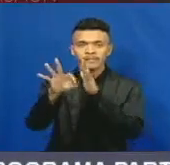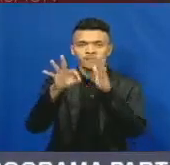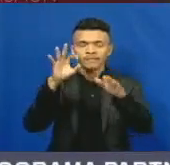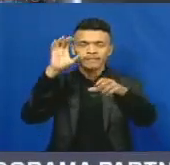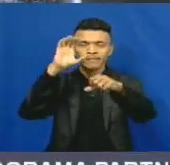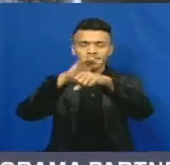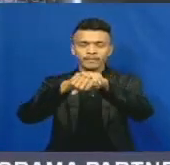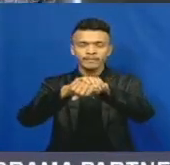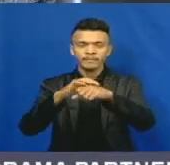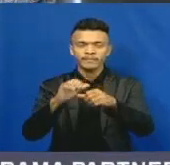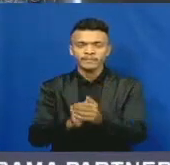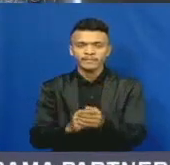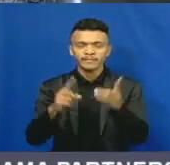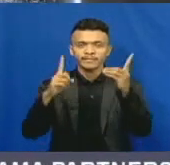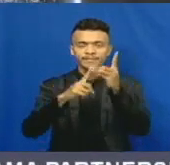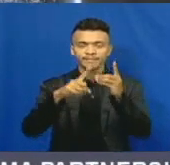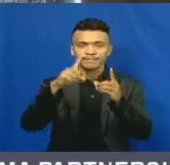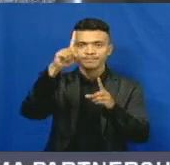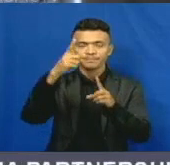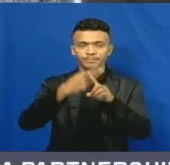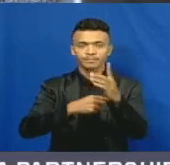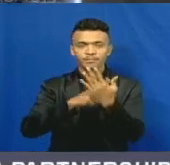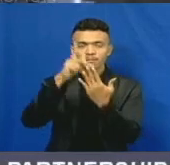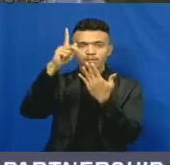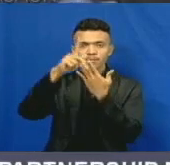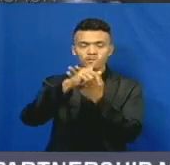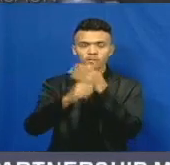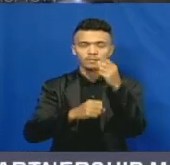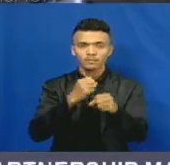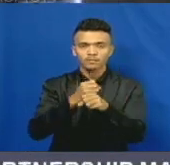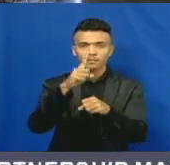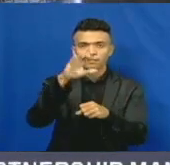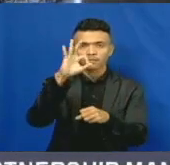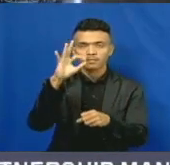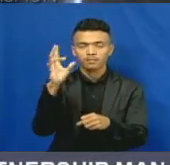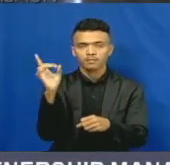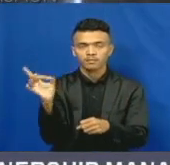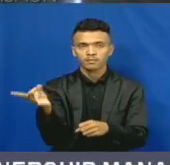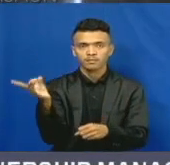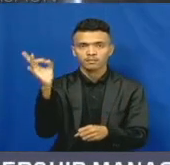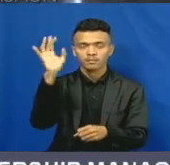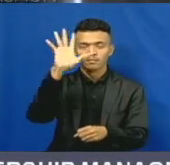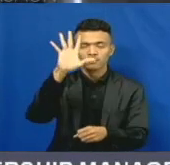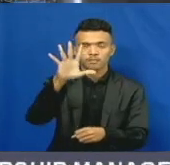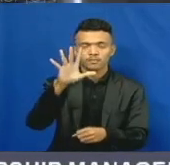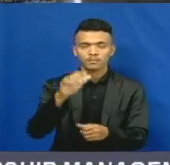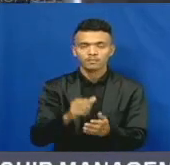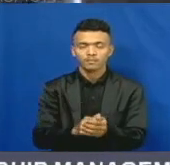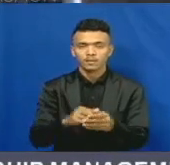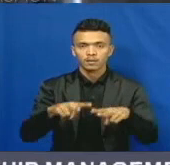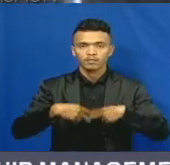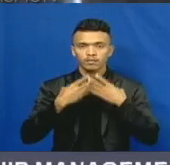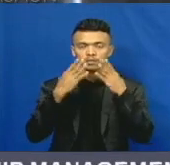Capturasaun. Iha lorong ida fulang April, tinang rihong ida atusia walunolu lesing lima,